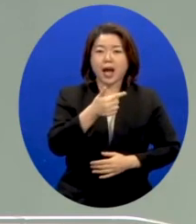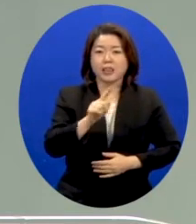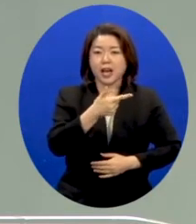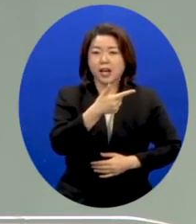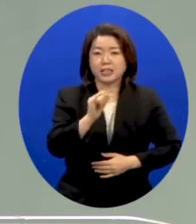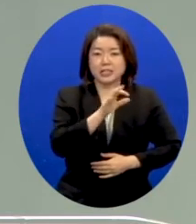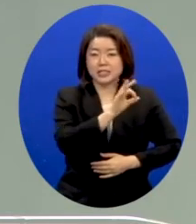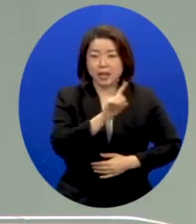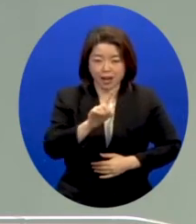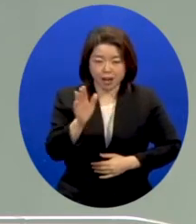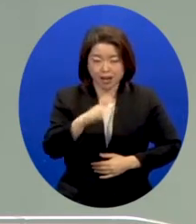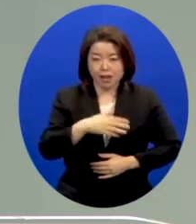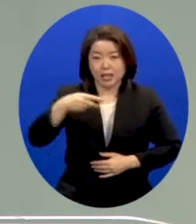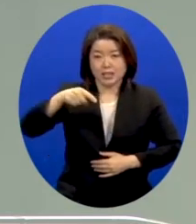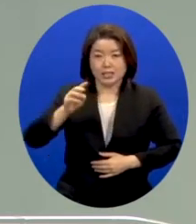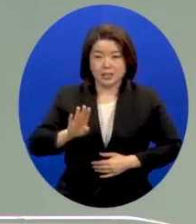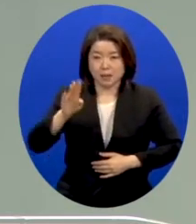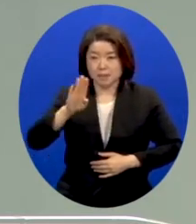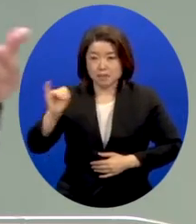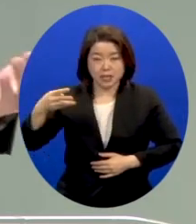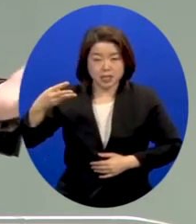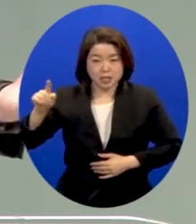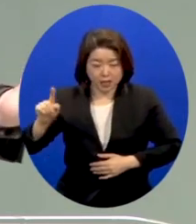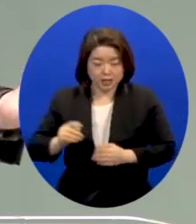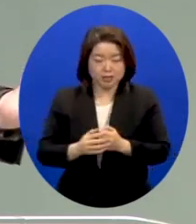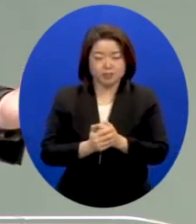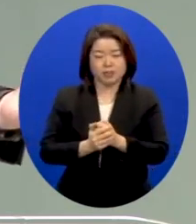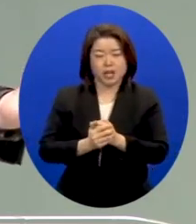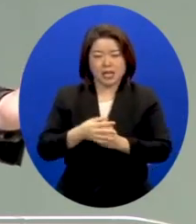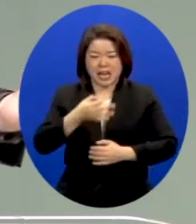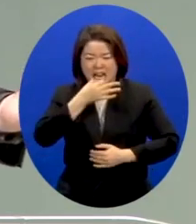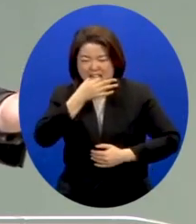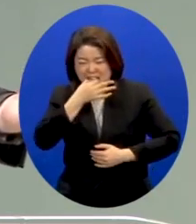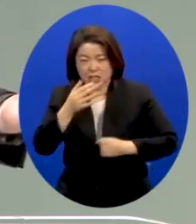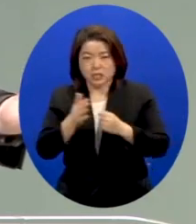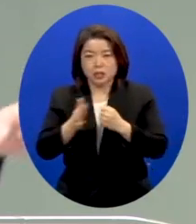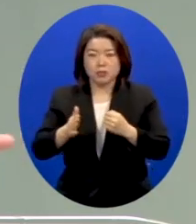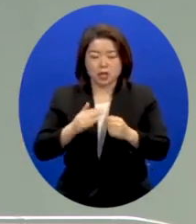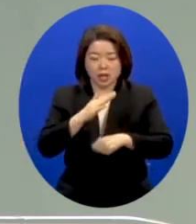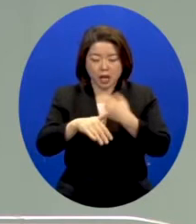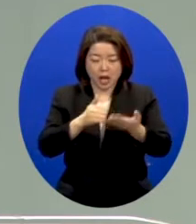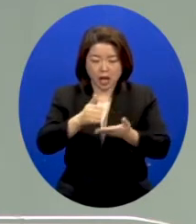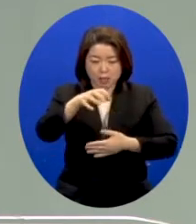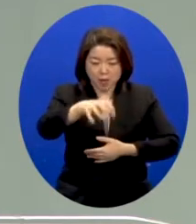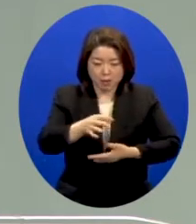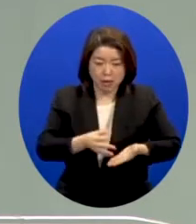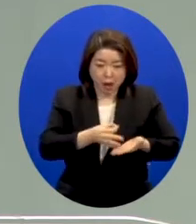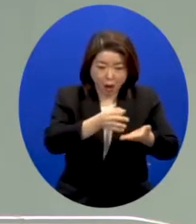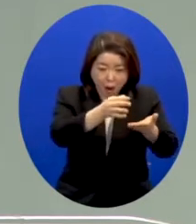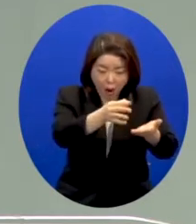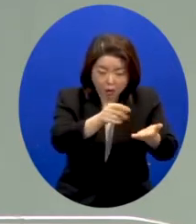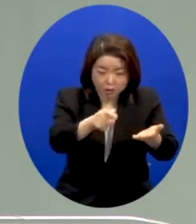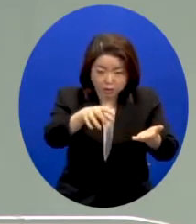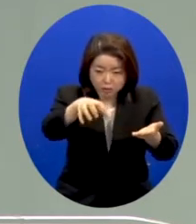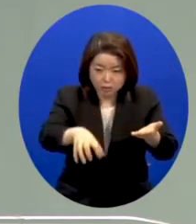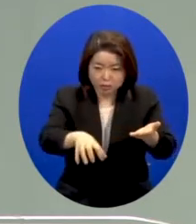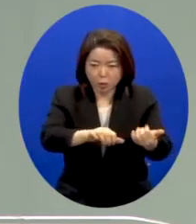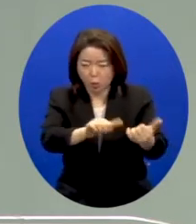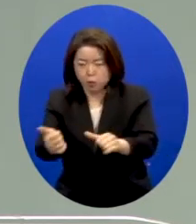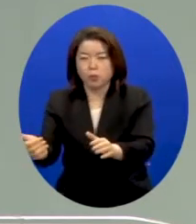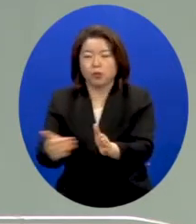바람에 하나님 앞에 헌금하는 자리에서 끊어 뜰은 주거나 같습니다 탐심은 정말 무서운 것인 것을